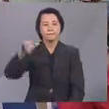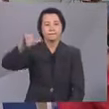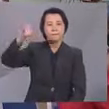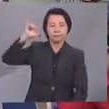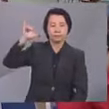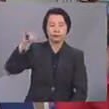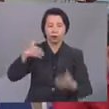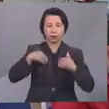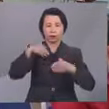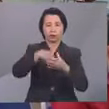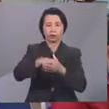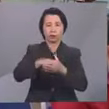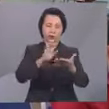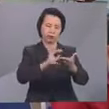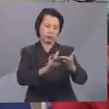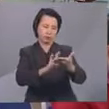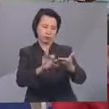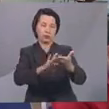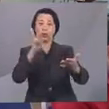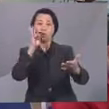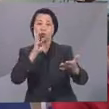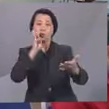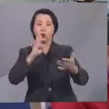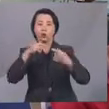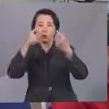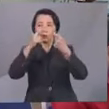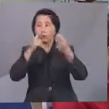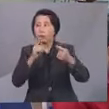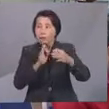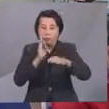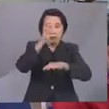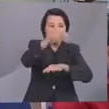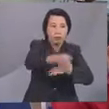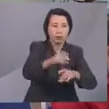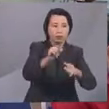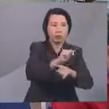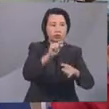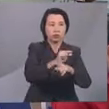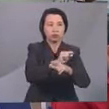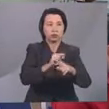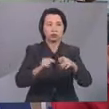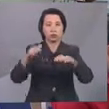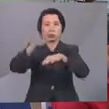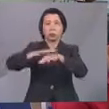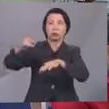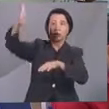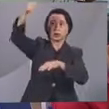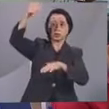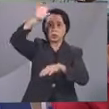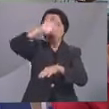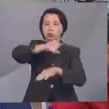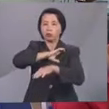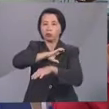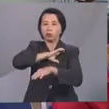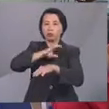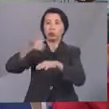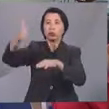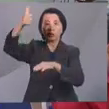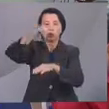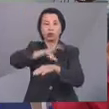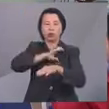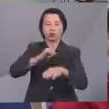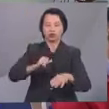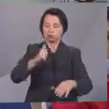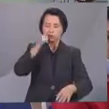Semalam tular di media sosial, seorang wanita mendakwa berjaya merentas negeri menggunakan kabel pihak atasan polis. Wanita berkenaan